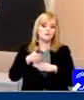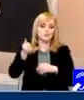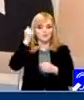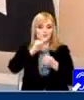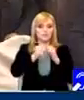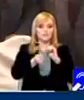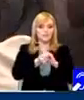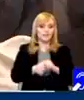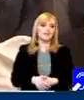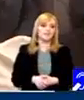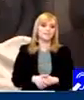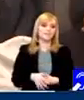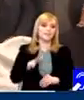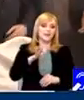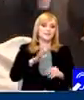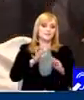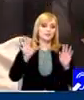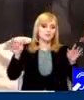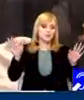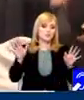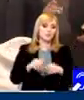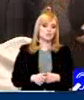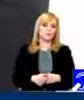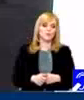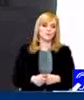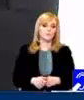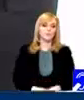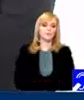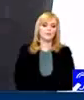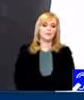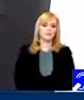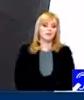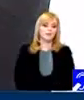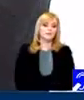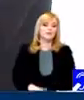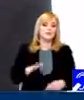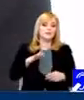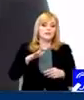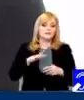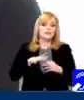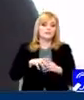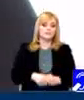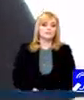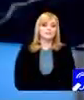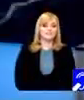restaurat printr-un proiect transfrontalier, dar și Biserica Românească Sfinții Martiri Bucovineni, de pe cheiul râului